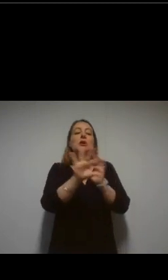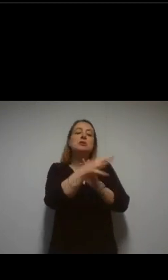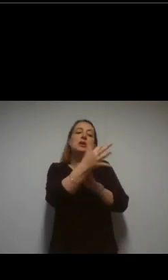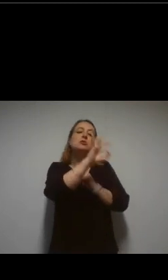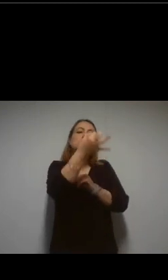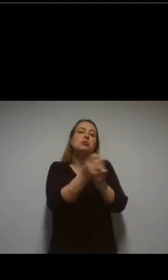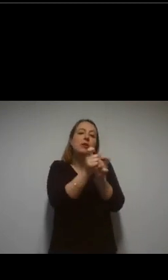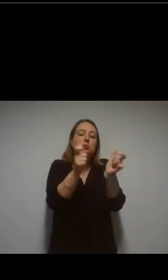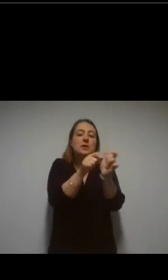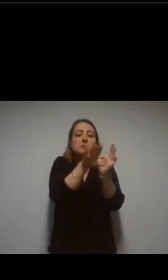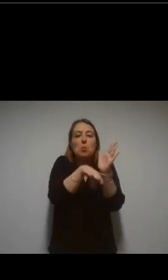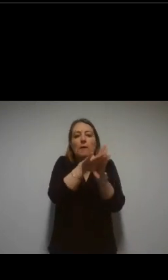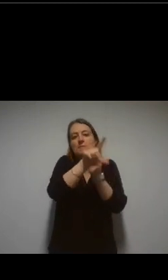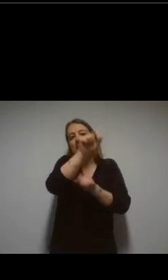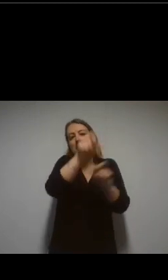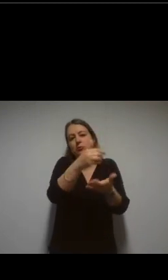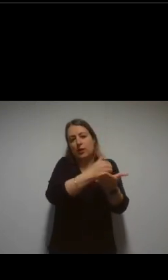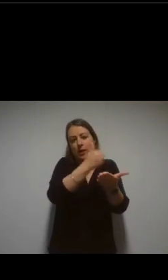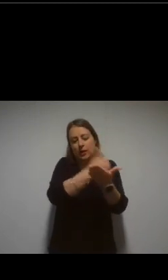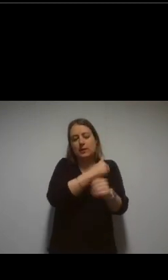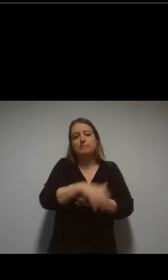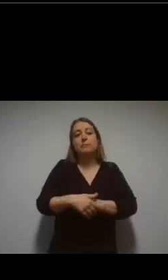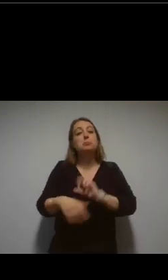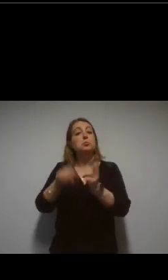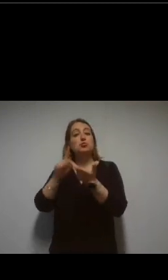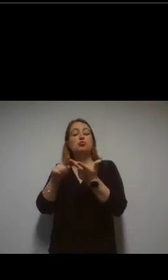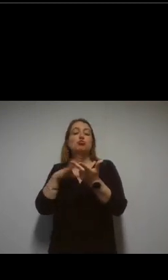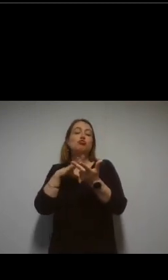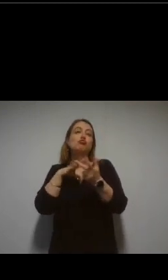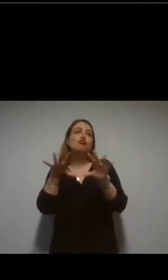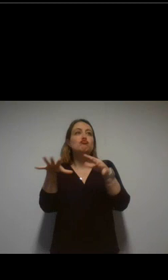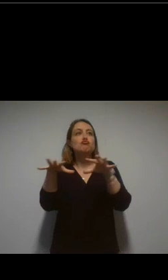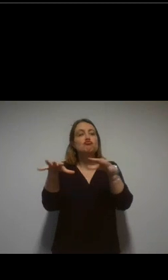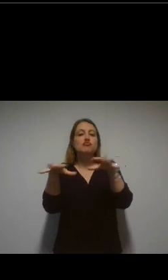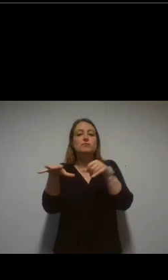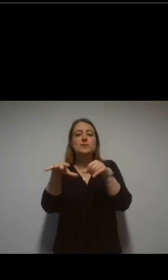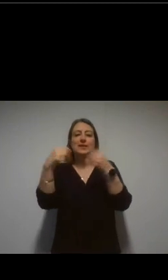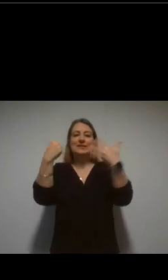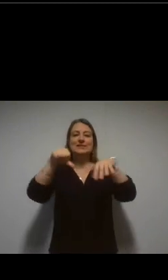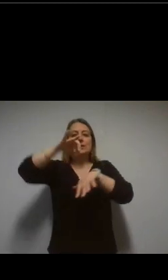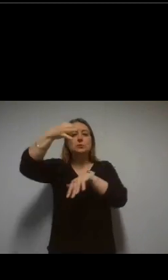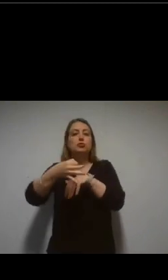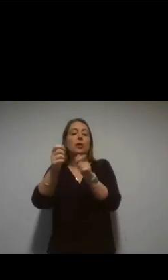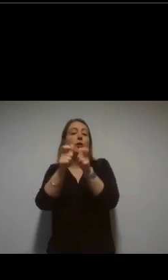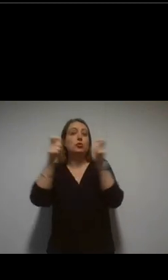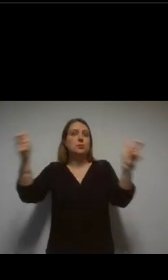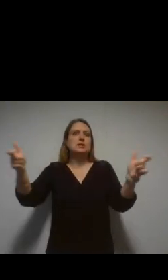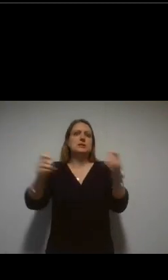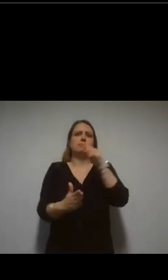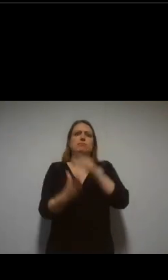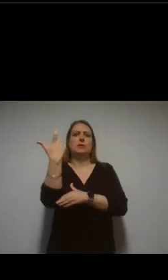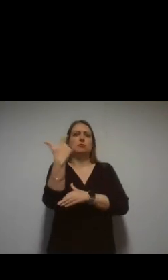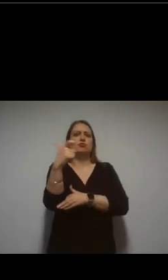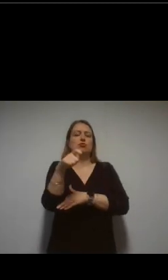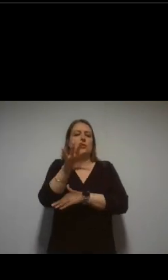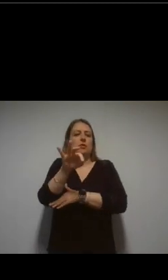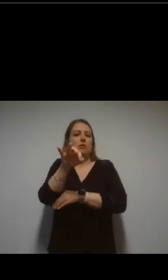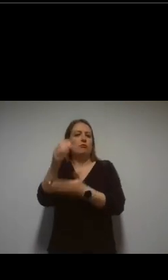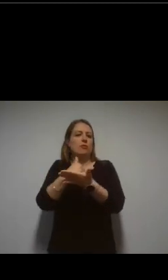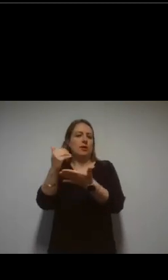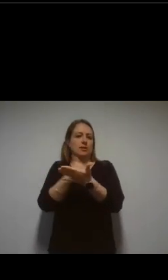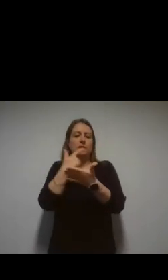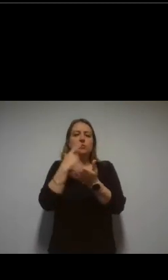d'entreprises de moins de 20 salariés. Et enfin, on a 16% d'entreprises de plus de 250. Voilà, donc on a vraiment une